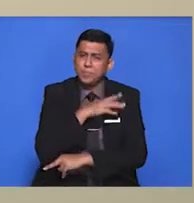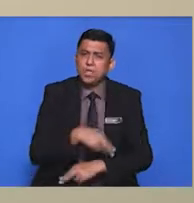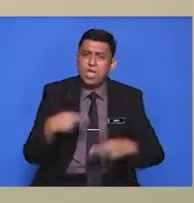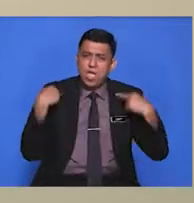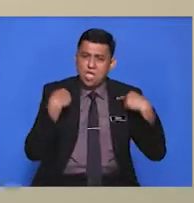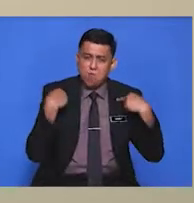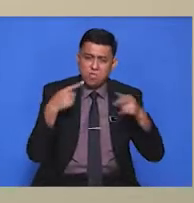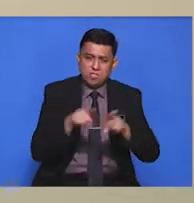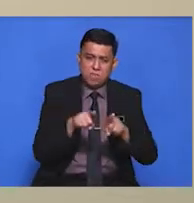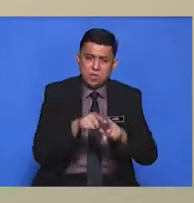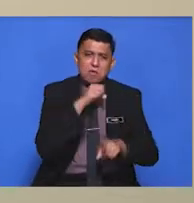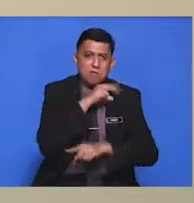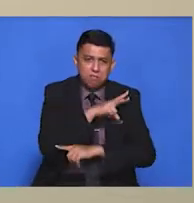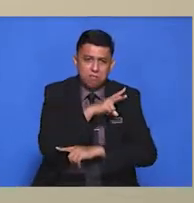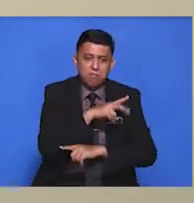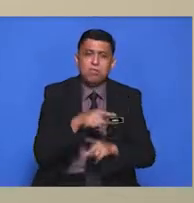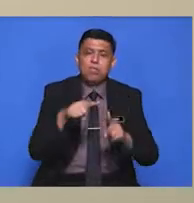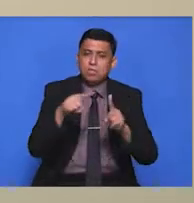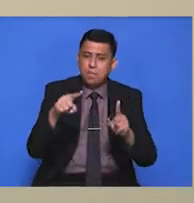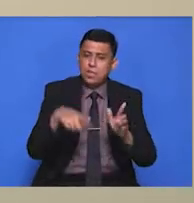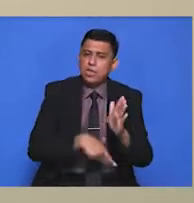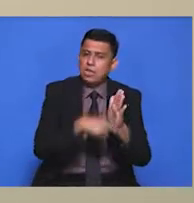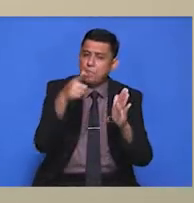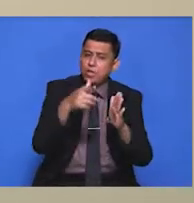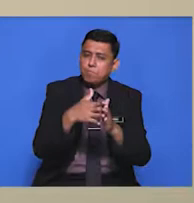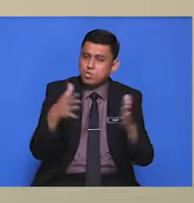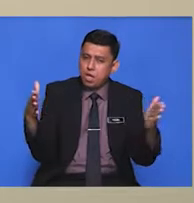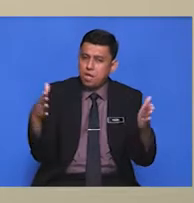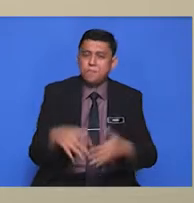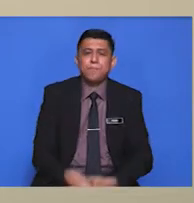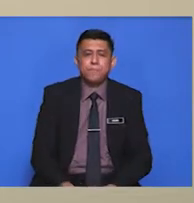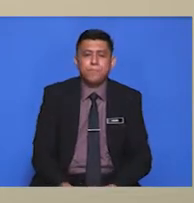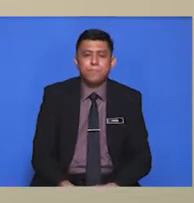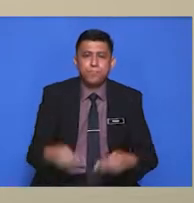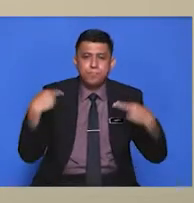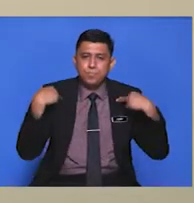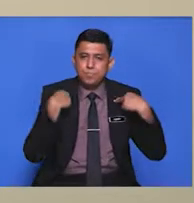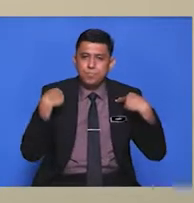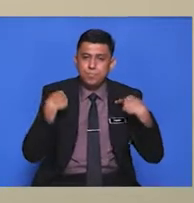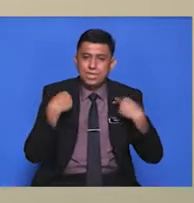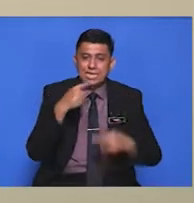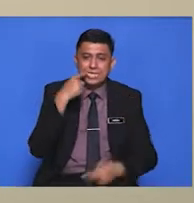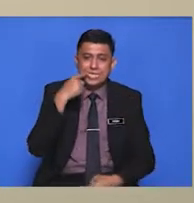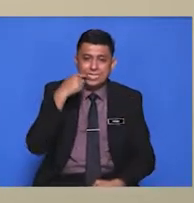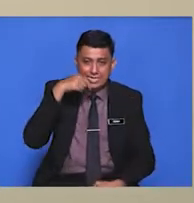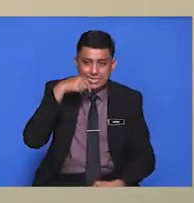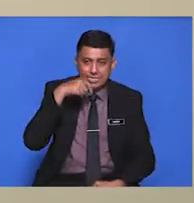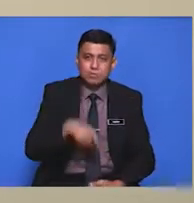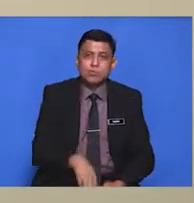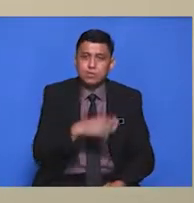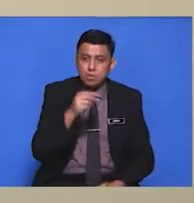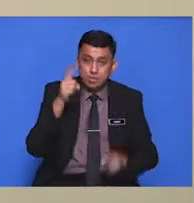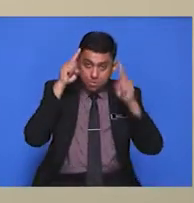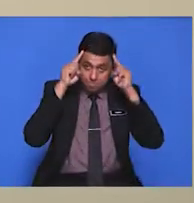menyerupai seekor katak tetapi saiznya adalah lebih besar. Haiwan ini mempunyai taring dan sepasang